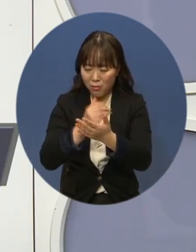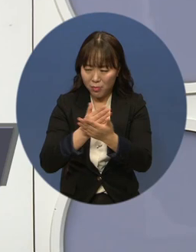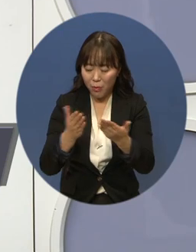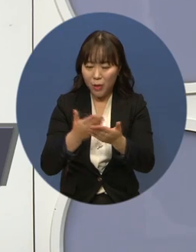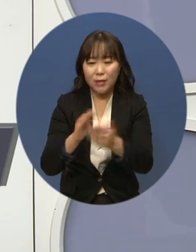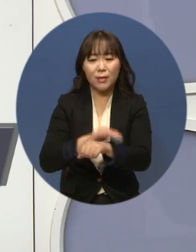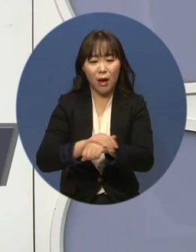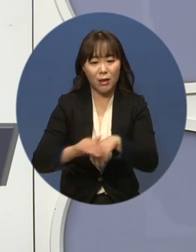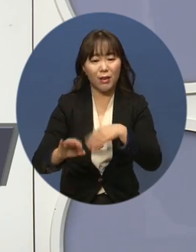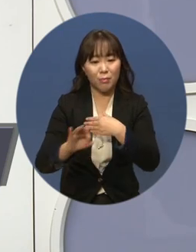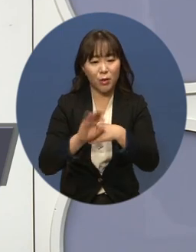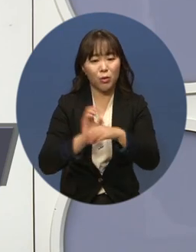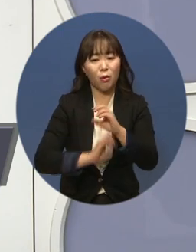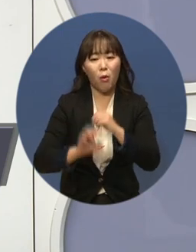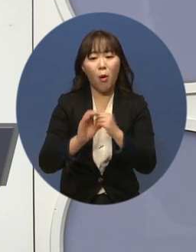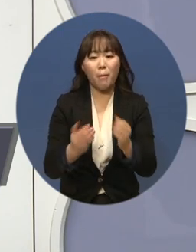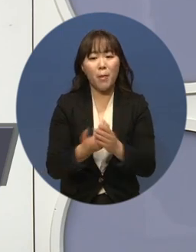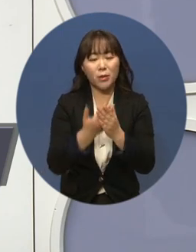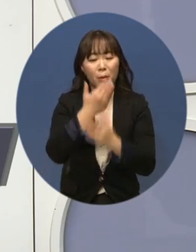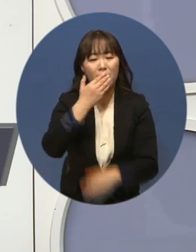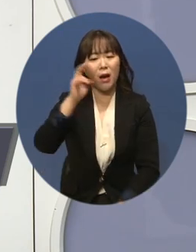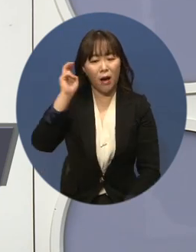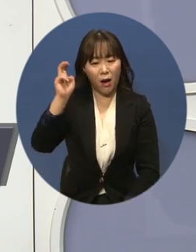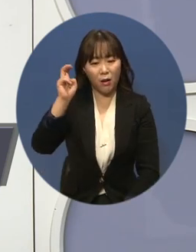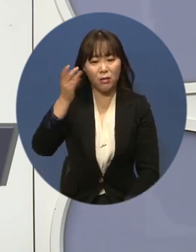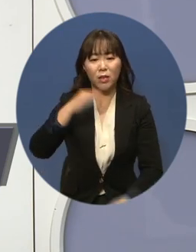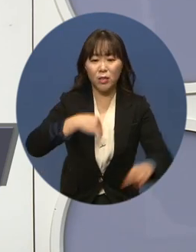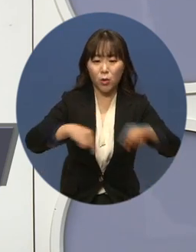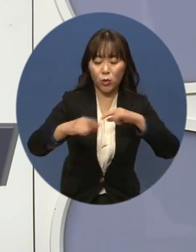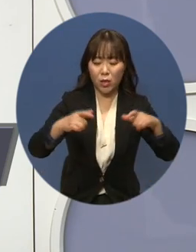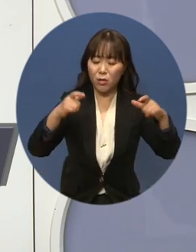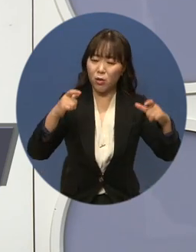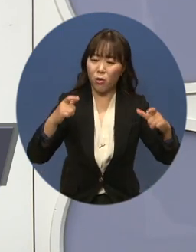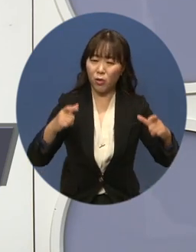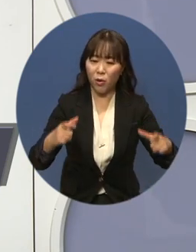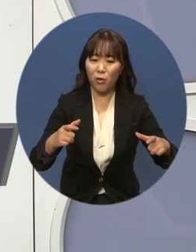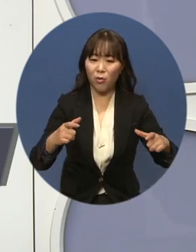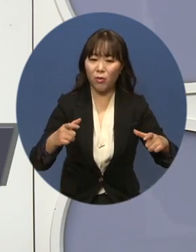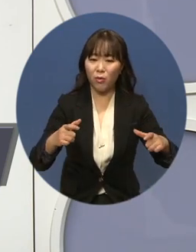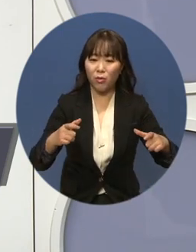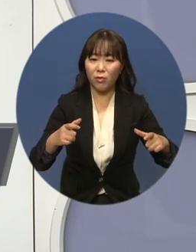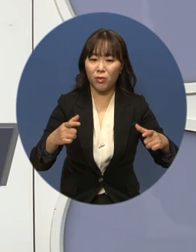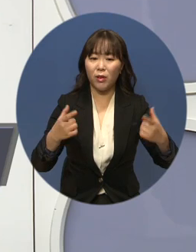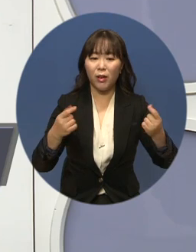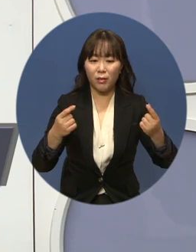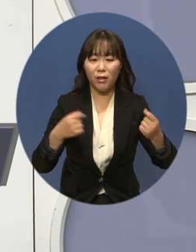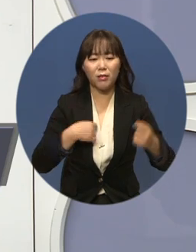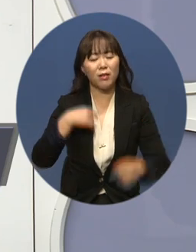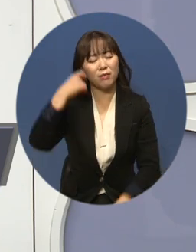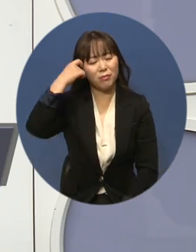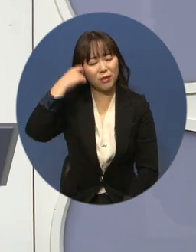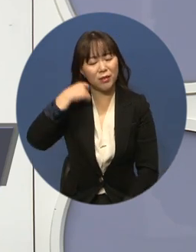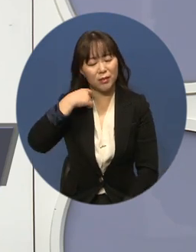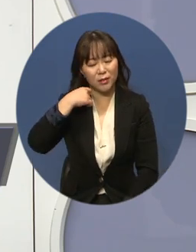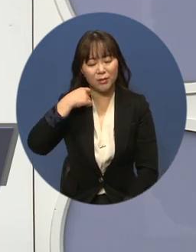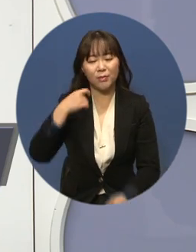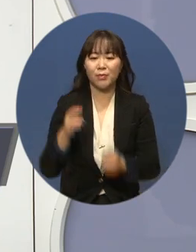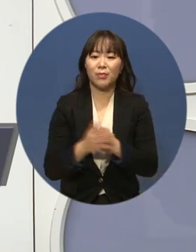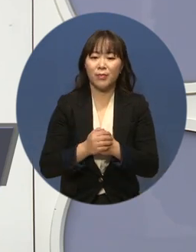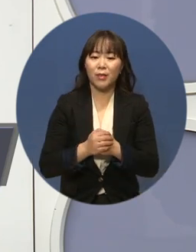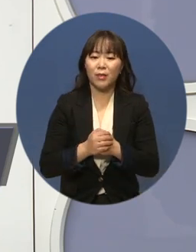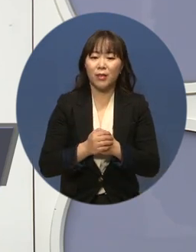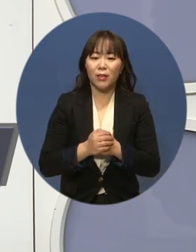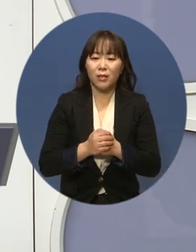잘하면 좀 더 나아질 수 있을 텐데 이게 이제 정치의 영역이다라고 어렴풋이 제가 좀 느끼게 된 겁니다. 그래서 네. 어떻게